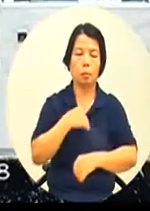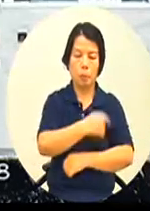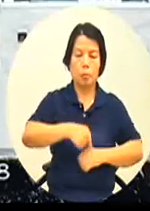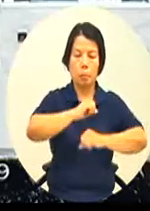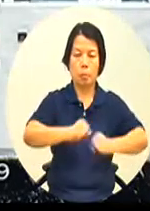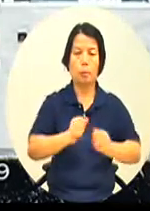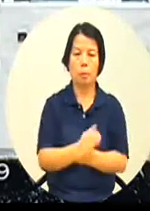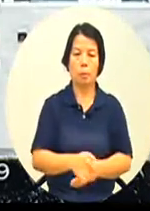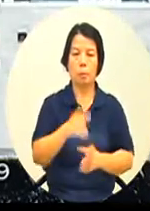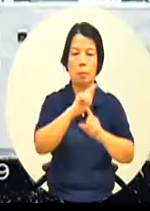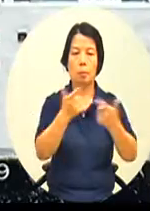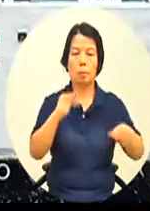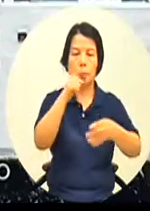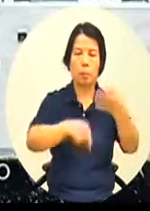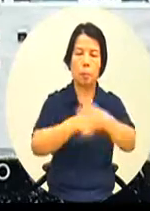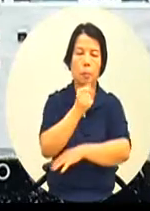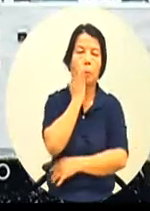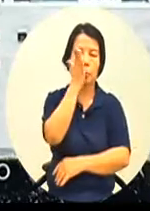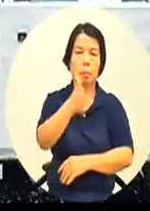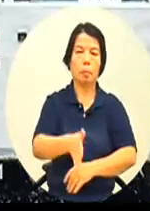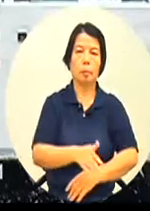康，万事如意。